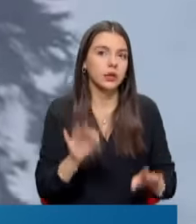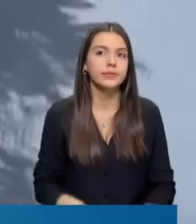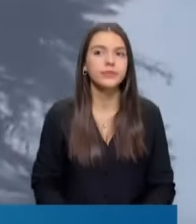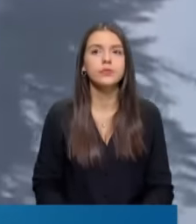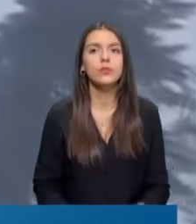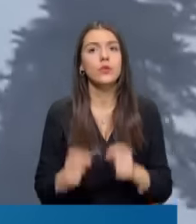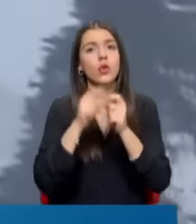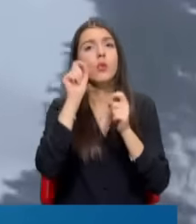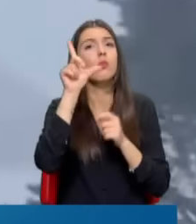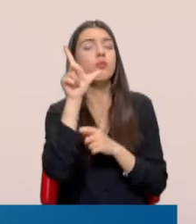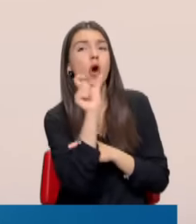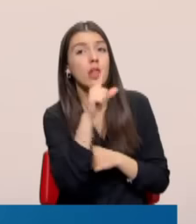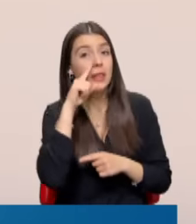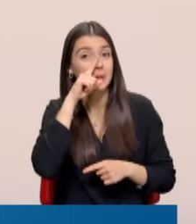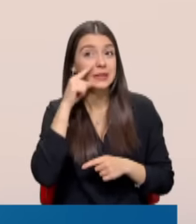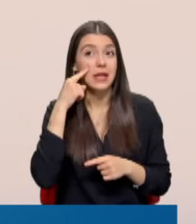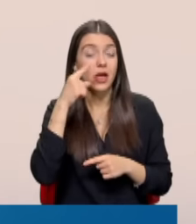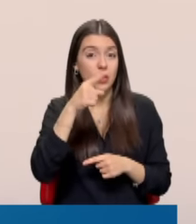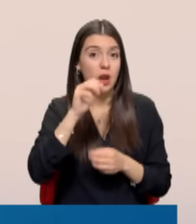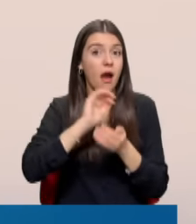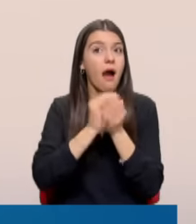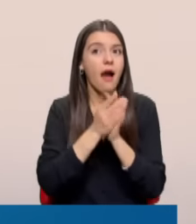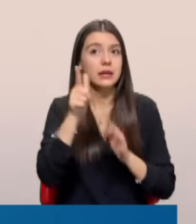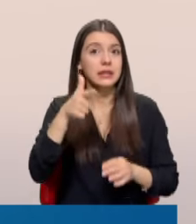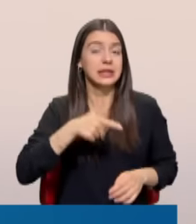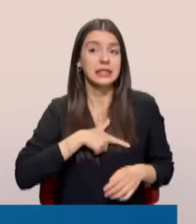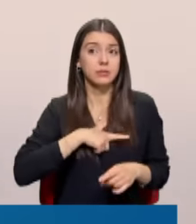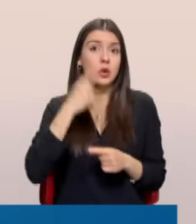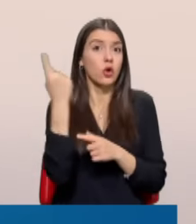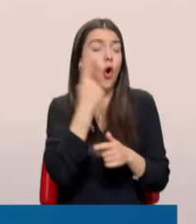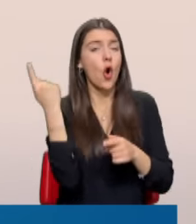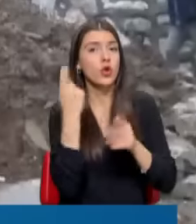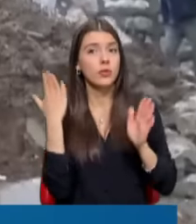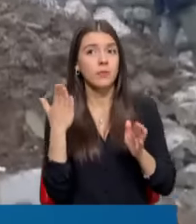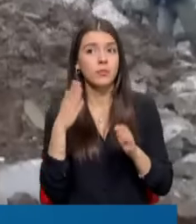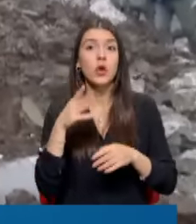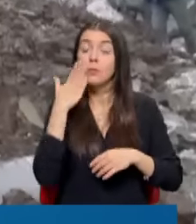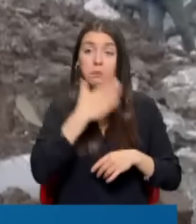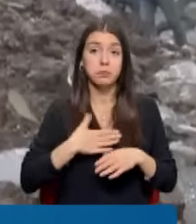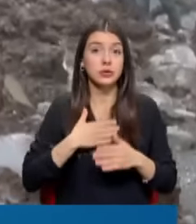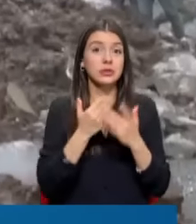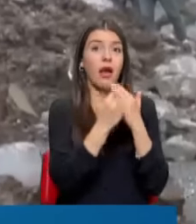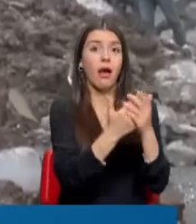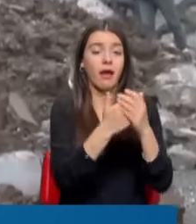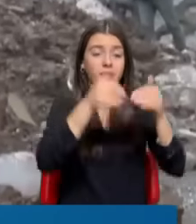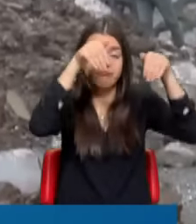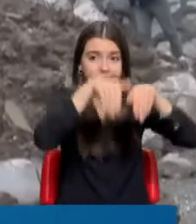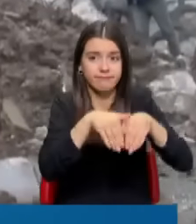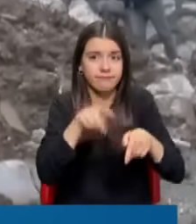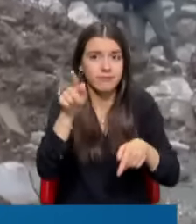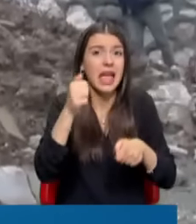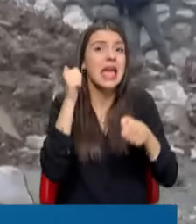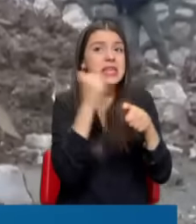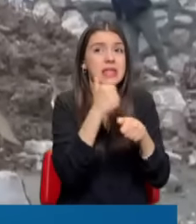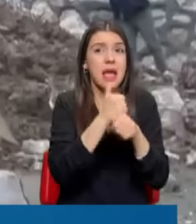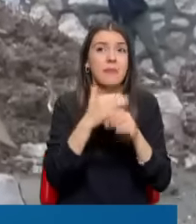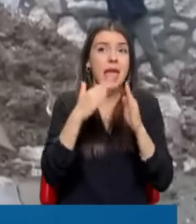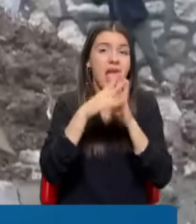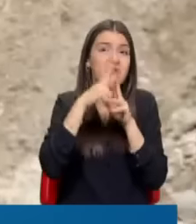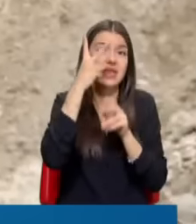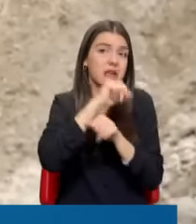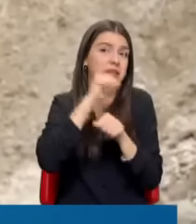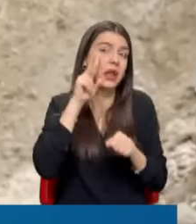Nisan ayında kar yağdı. İzmir'de hortum çıktı. Bursa'da tekneler alabora oldu. Gemlik'te çöken istinat duvarı 2 daireye